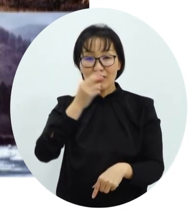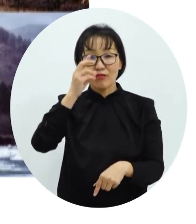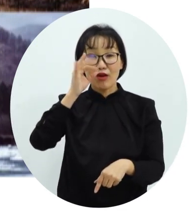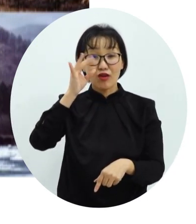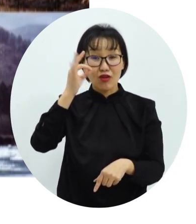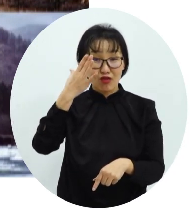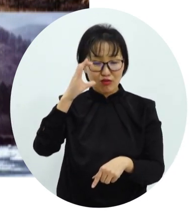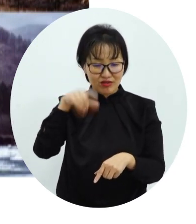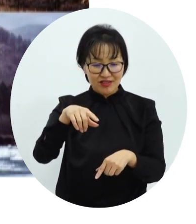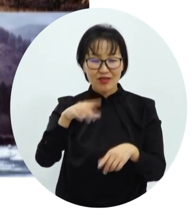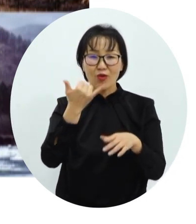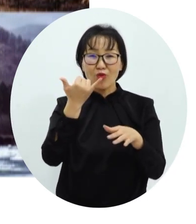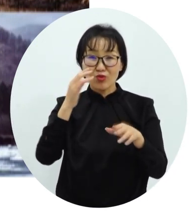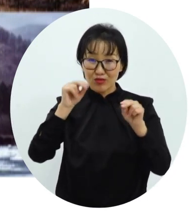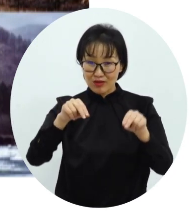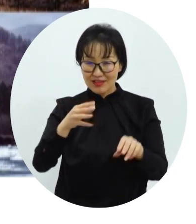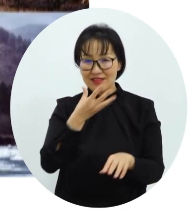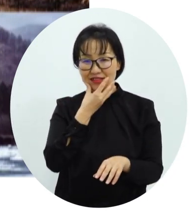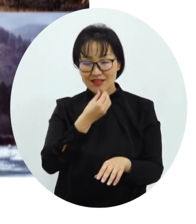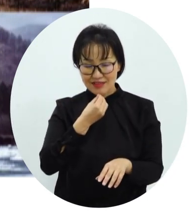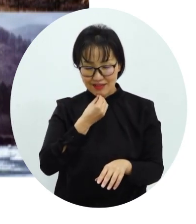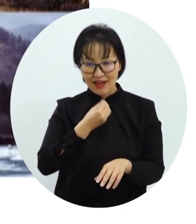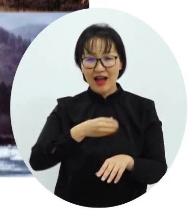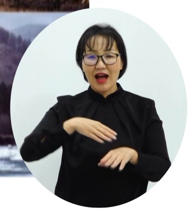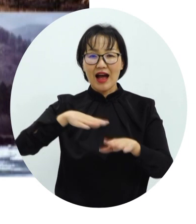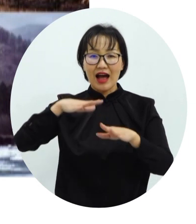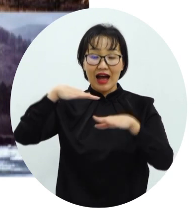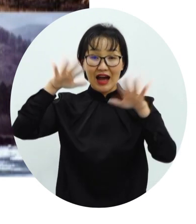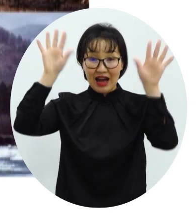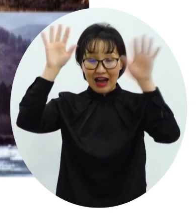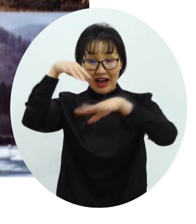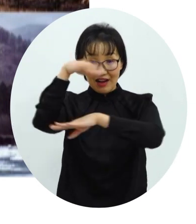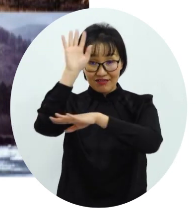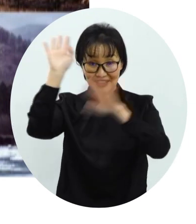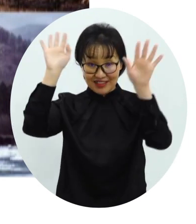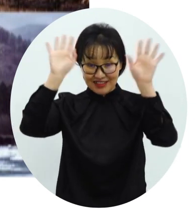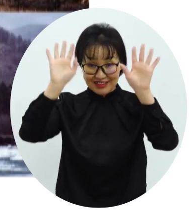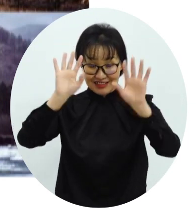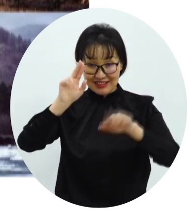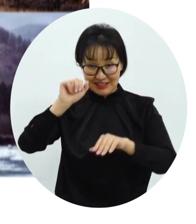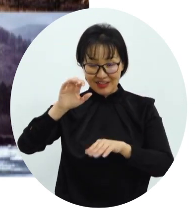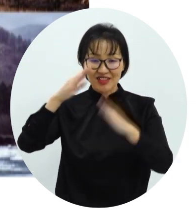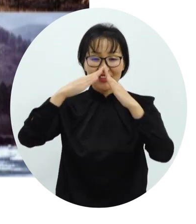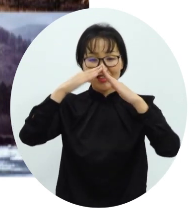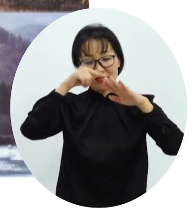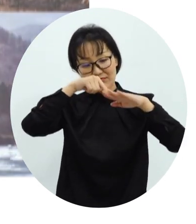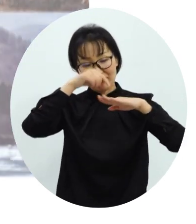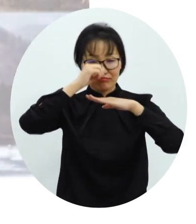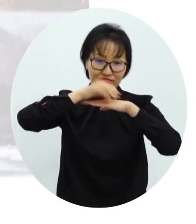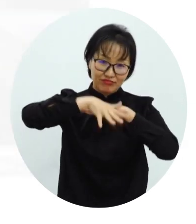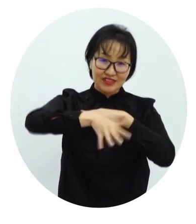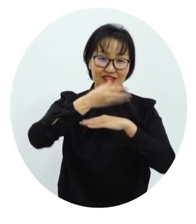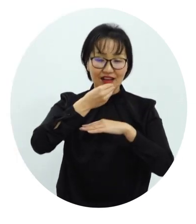ус норсон байх нь сайхан. Хаврын цас гэрэл үүрсхэн сайхан, хаа нэгтэй шувууд ганганах